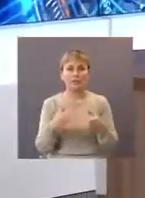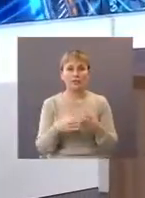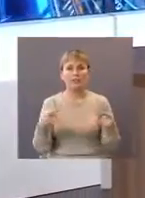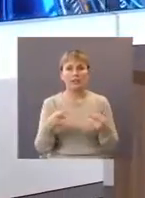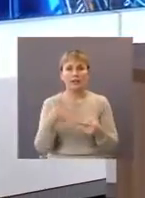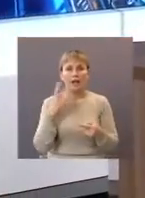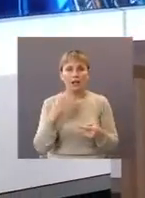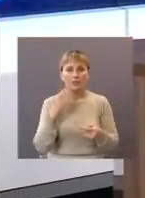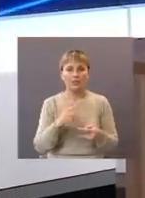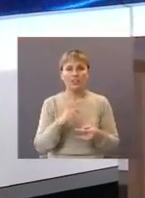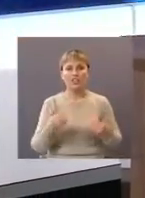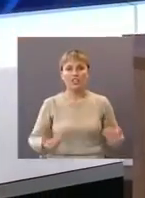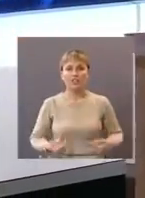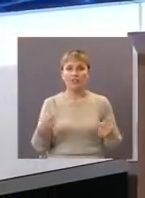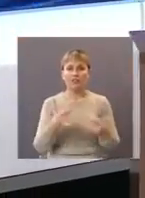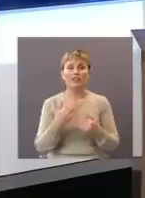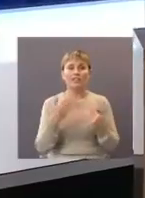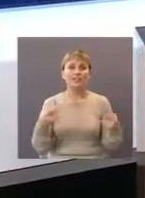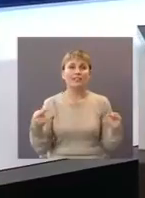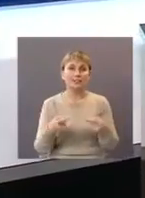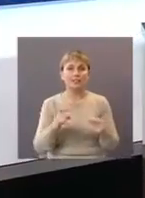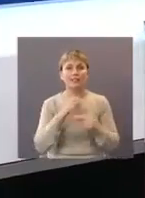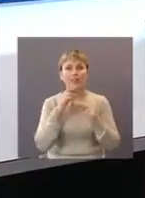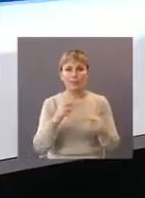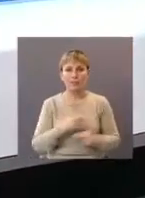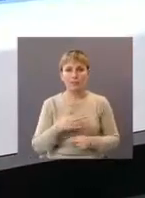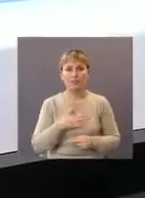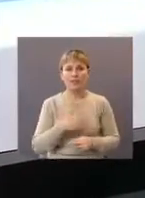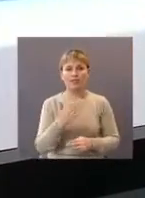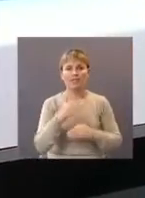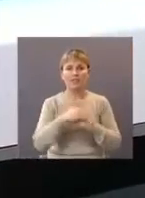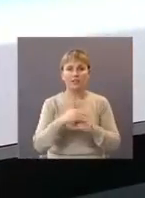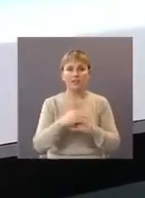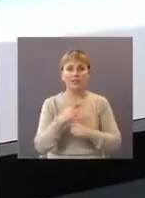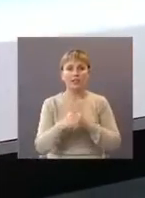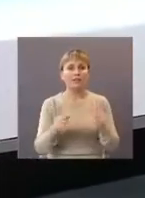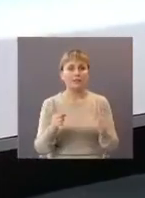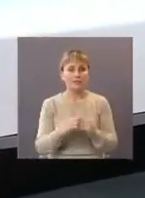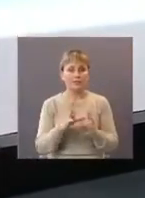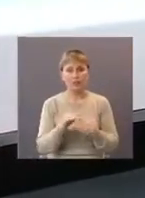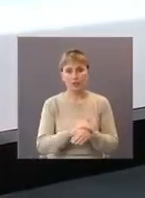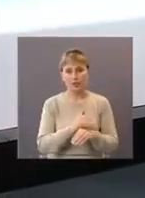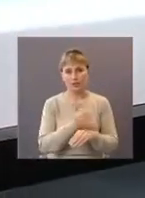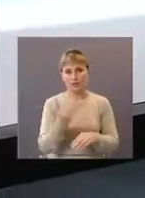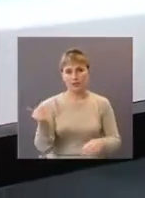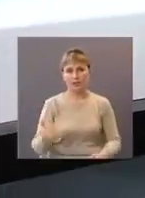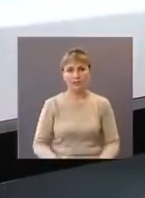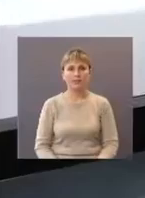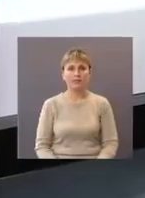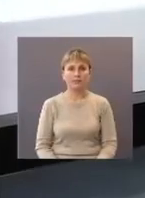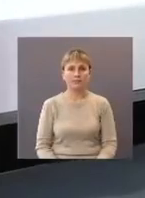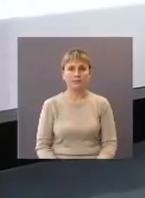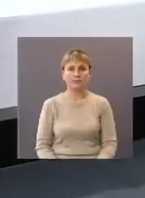телеканала «Алматы» за живой эфир и вас, телезрители, за внимание. Приятного вам вечера. Берегите себя. Встретимся через неделю.